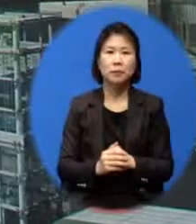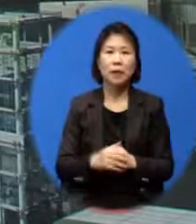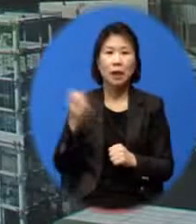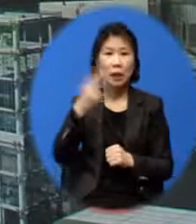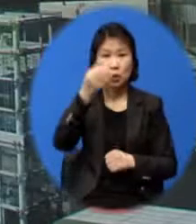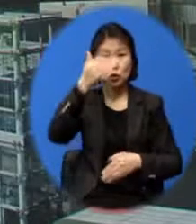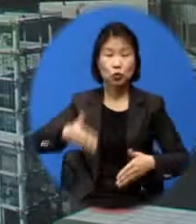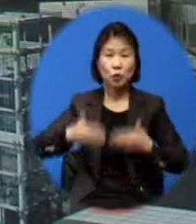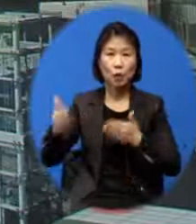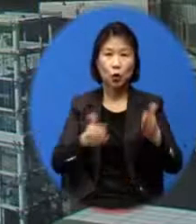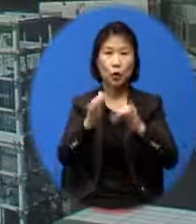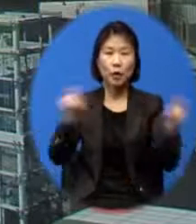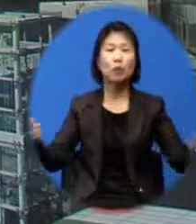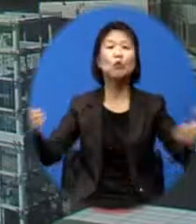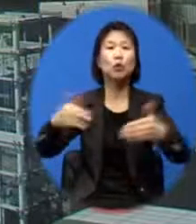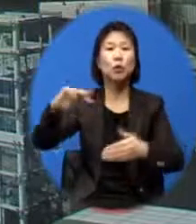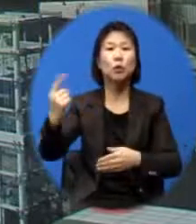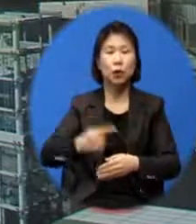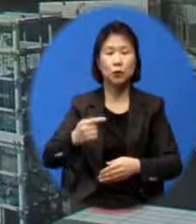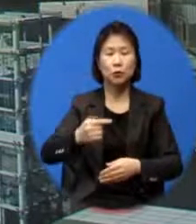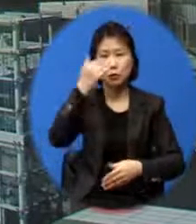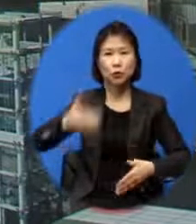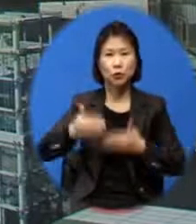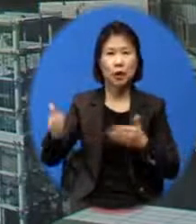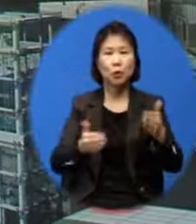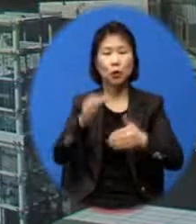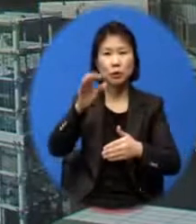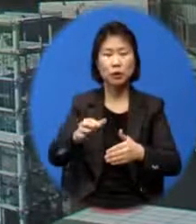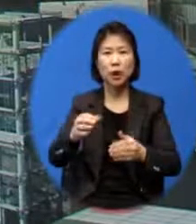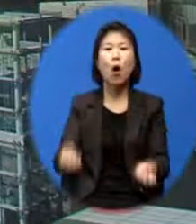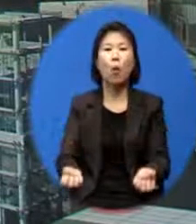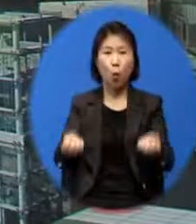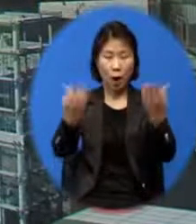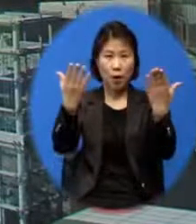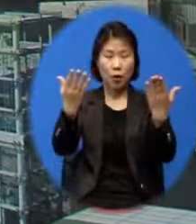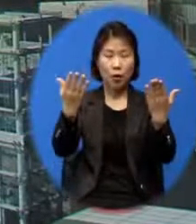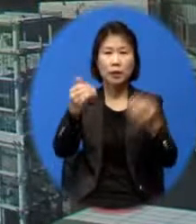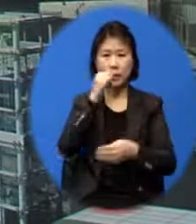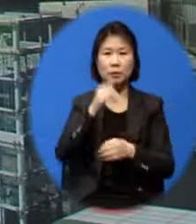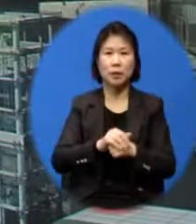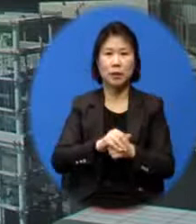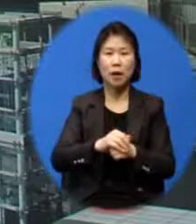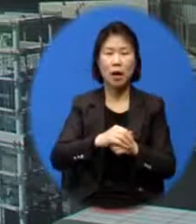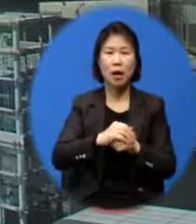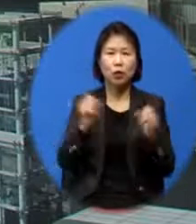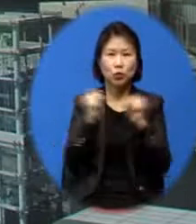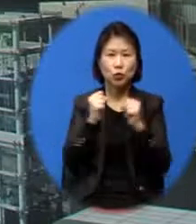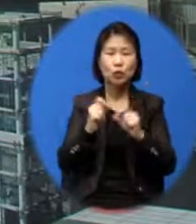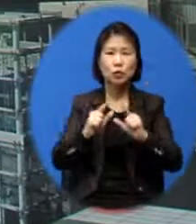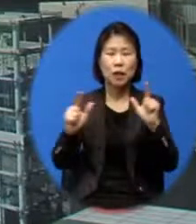다시 충남도민들의 품으로 돌아온 충남도청이 도청이사 환영 이벤트를 진행했습니다. 영하의 추운